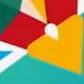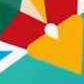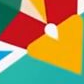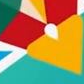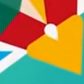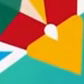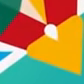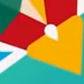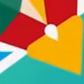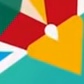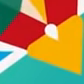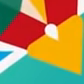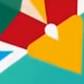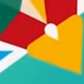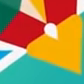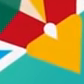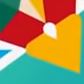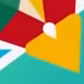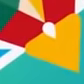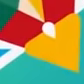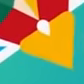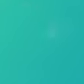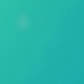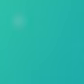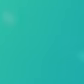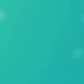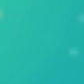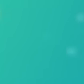sama-sama, pangarap ng isa't isa.